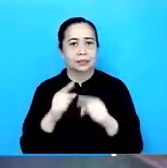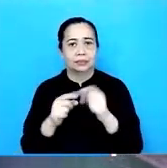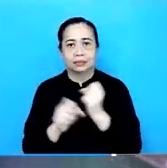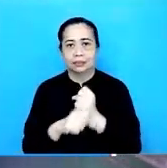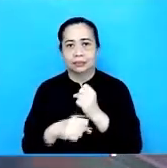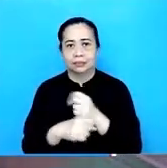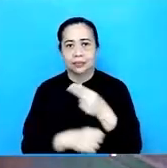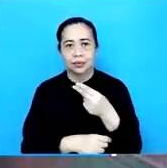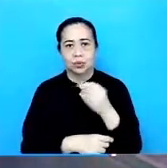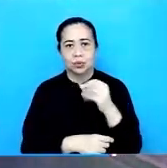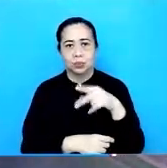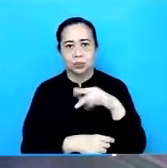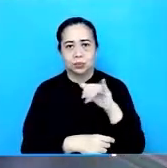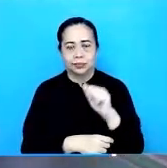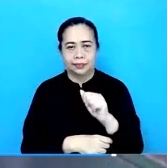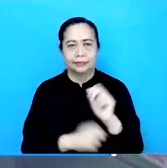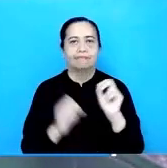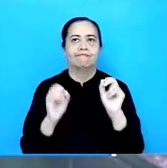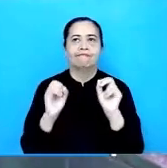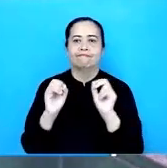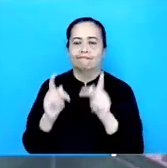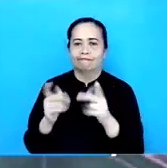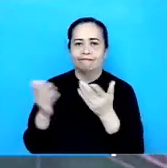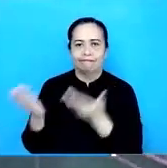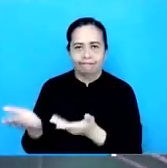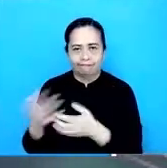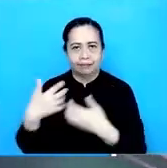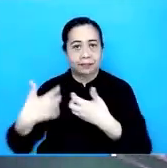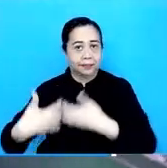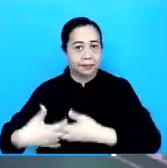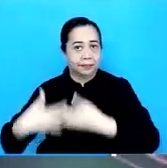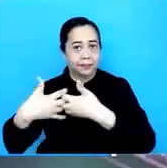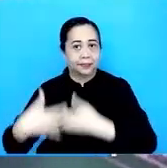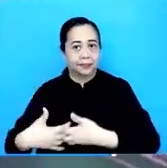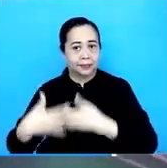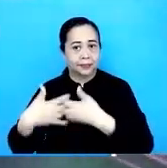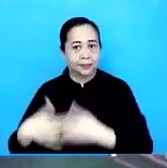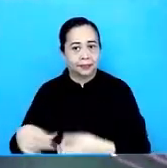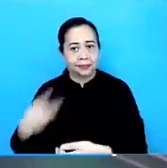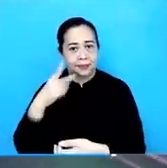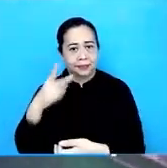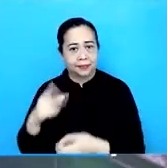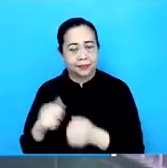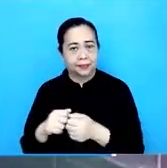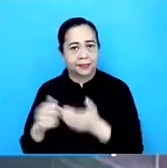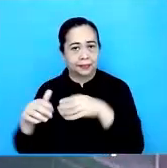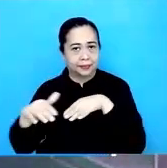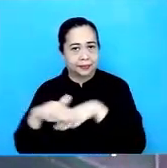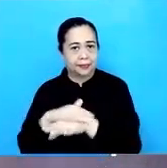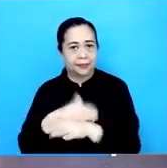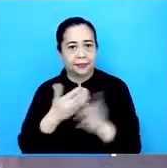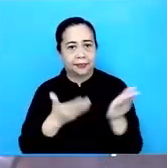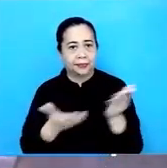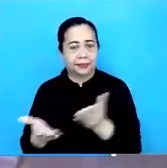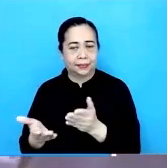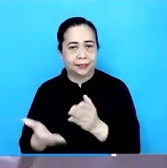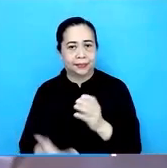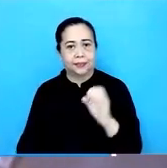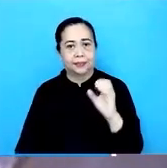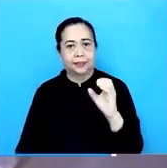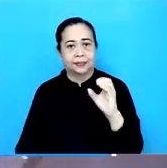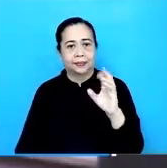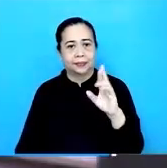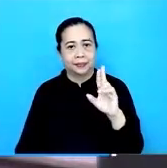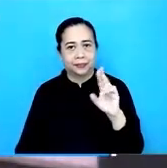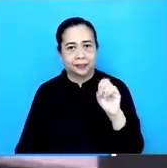hopya? Okay, so here is the machine kung saan makikita ninyo, pinapasok namin yung crust. And